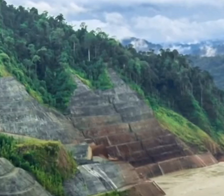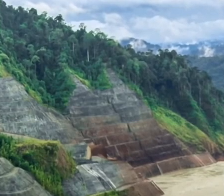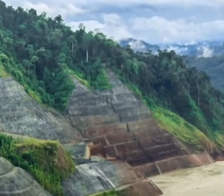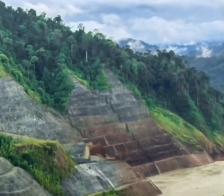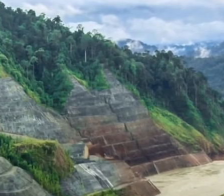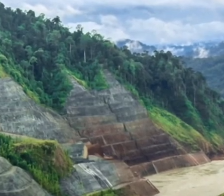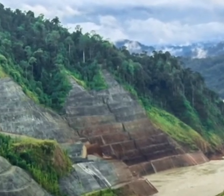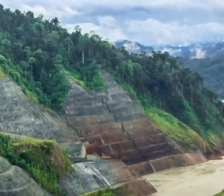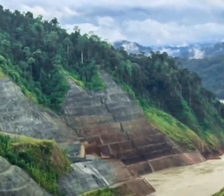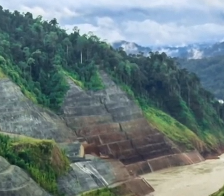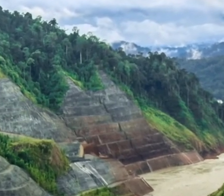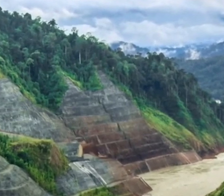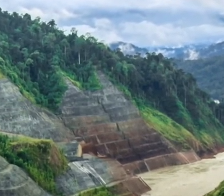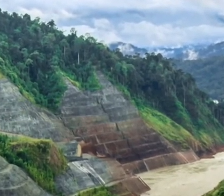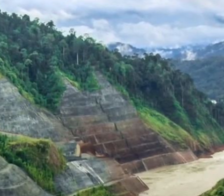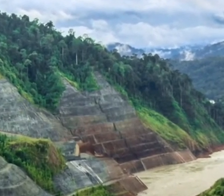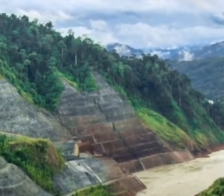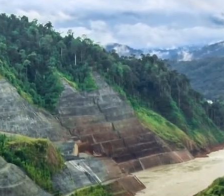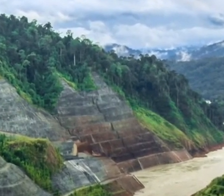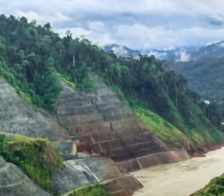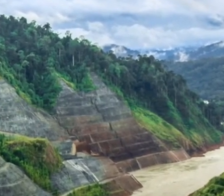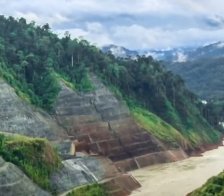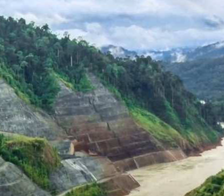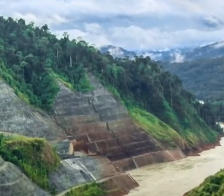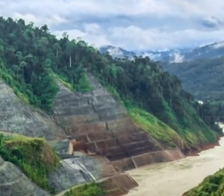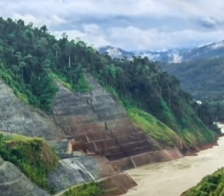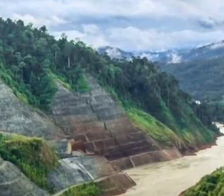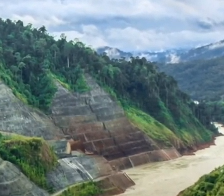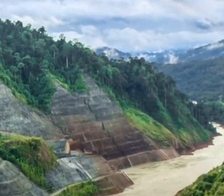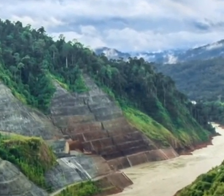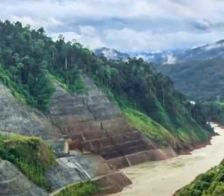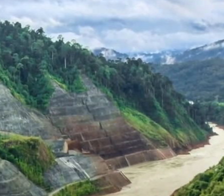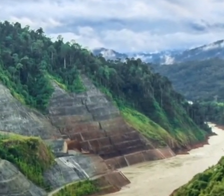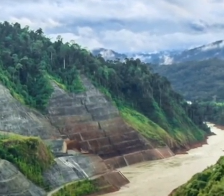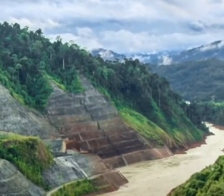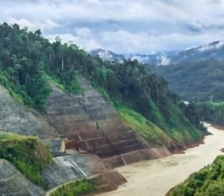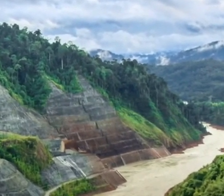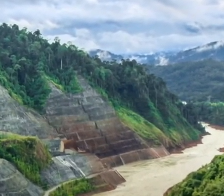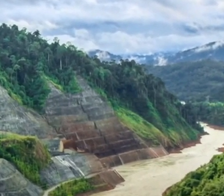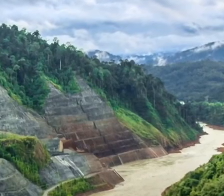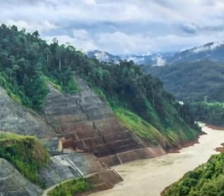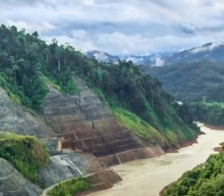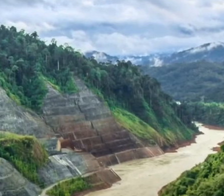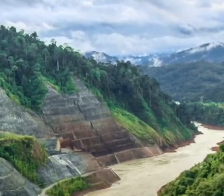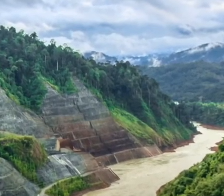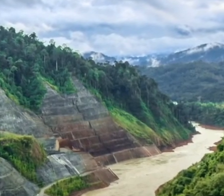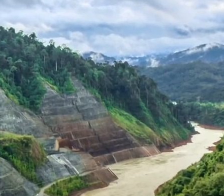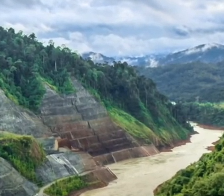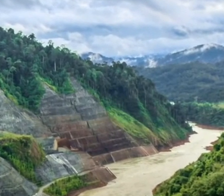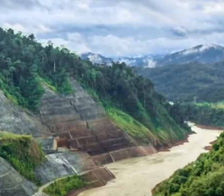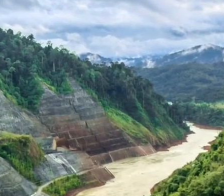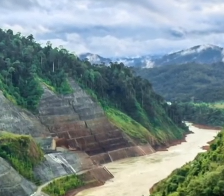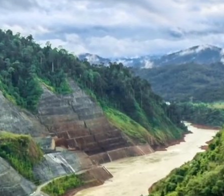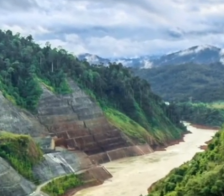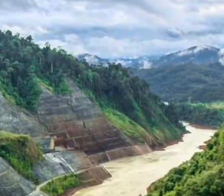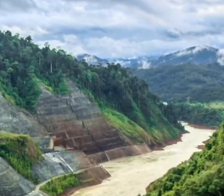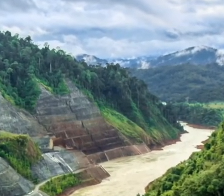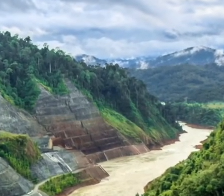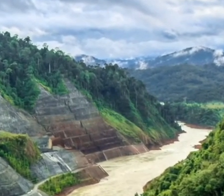के हिसाब से यूज करते जाते हैं और एक height से जब हम पानी को डालते हैं तो उसके pressure से hydro electricity बनती है